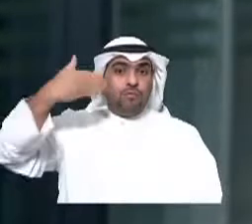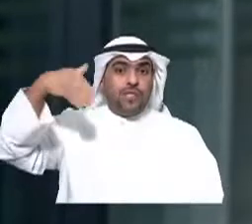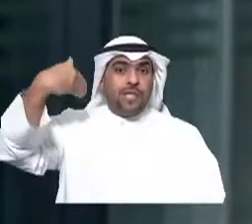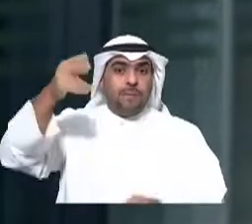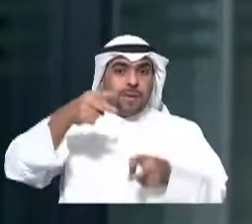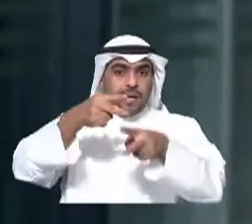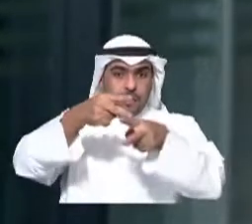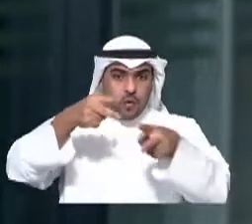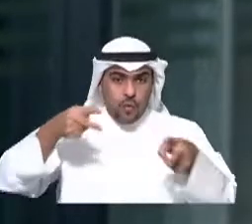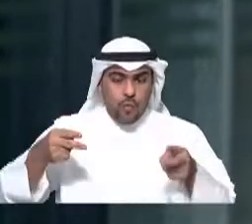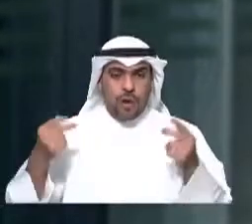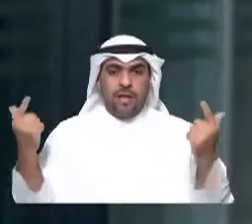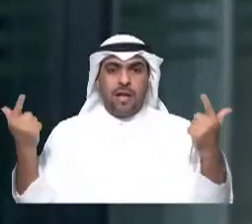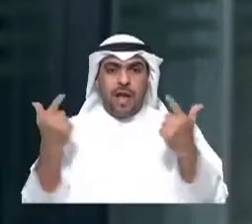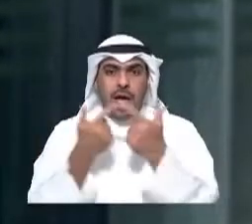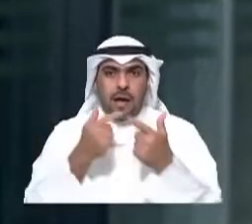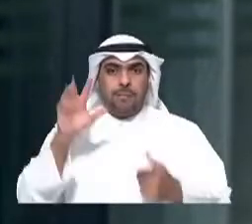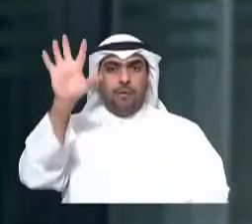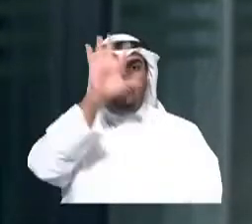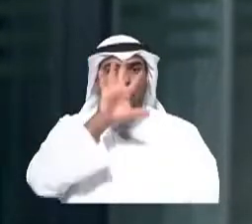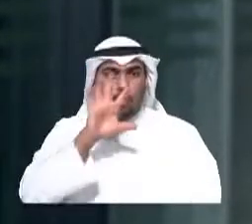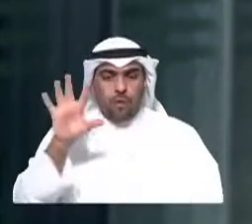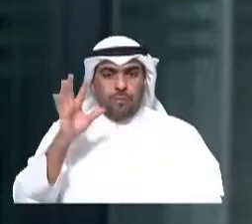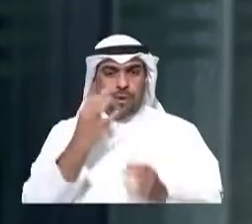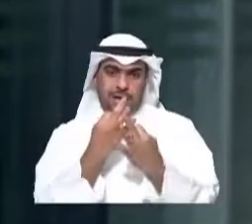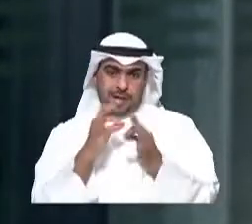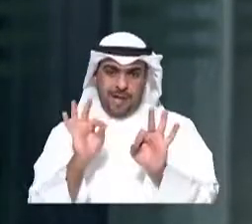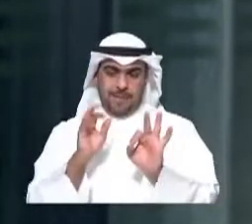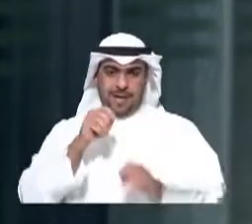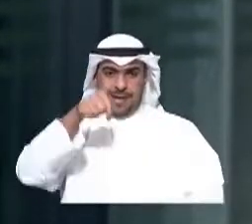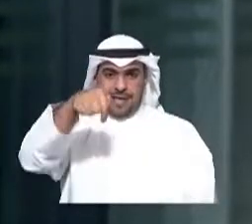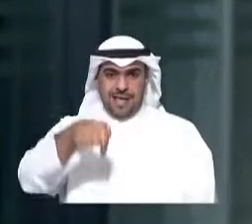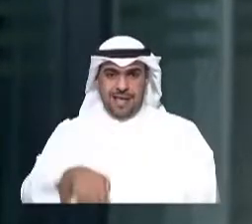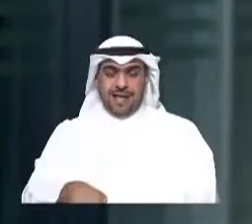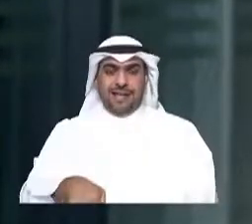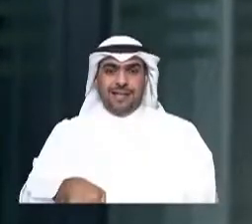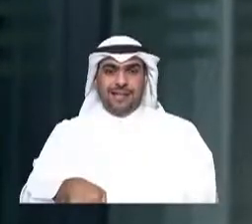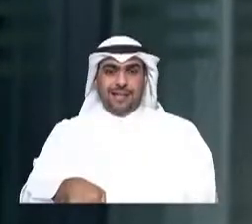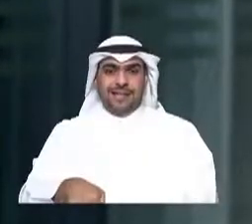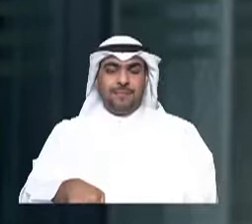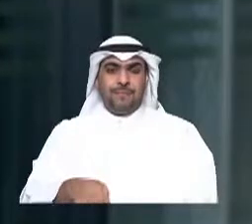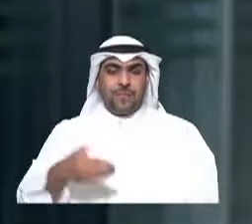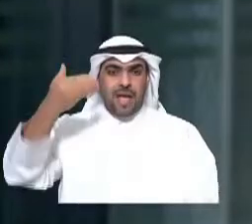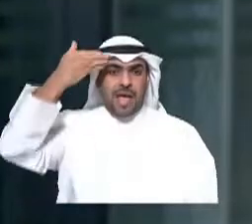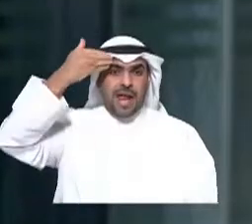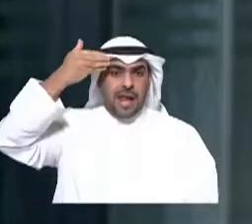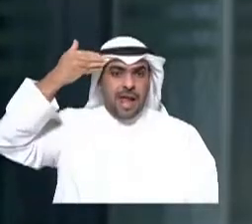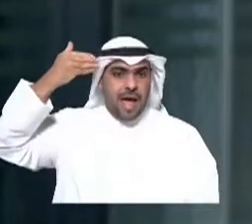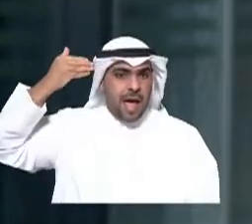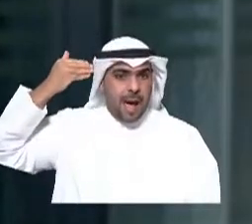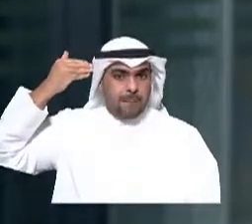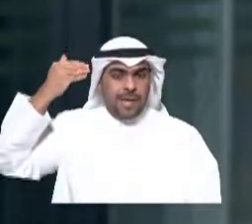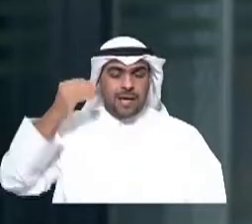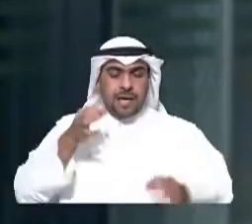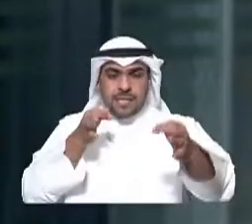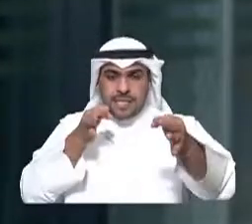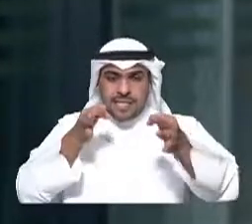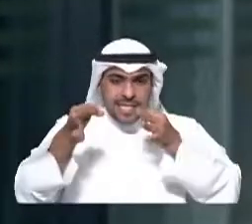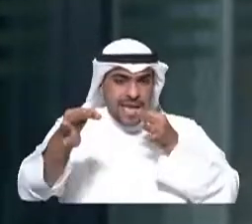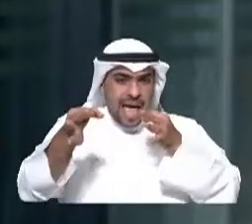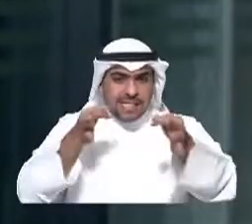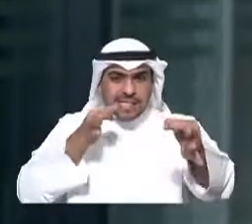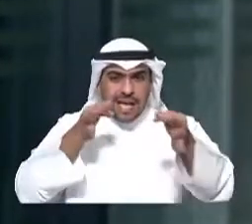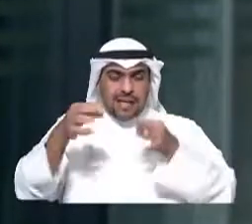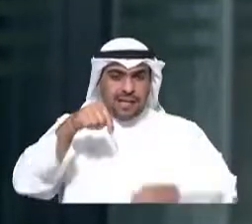القضايا الإقليمية وكذلك الدولية. لقراءة مضامين كلمة ممثل حضرة صاحب السمو أمير البلاد سمو